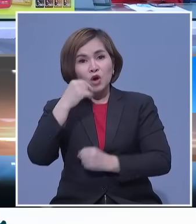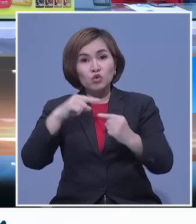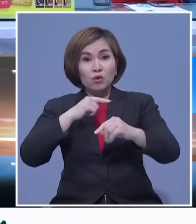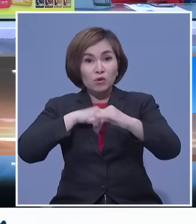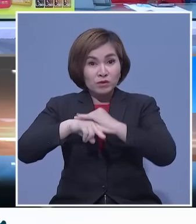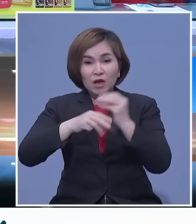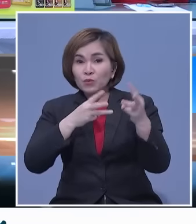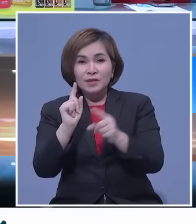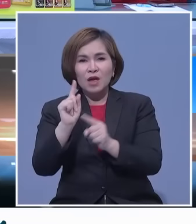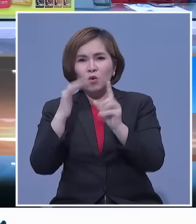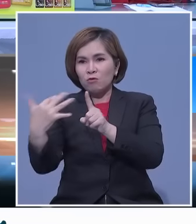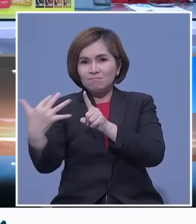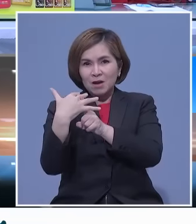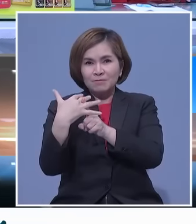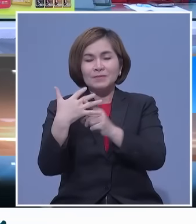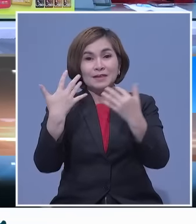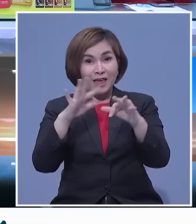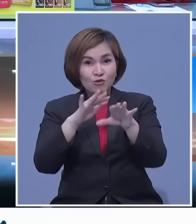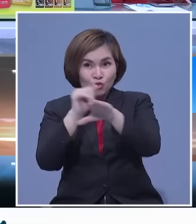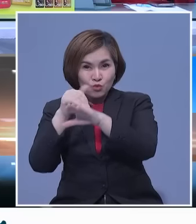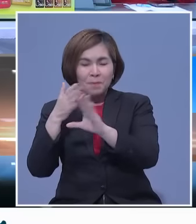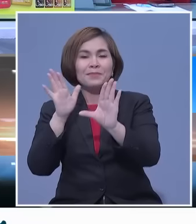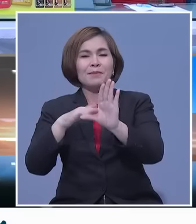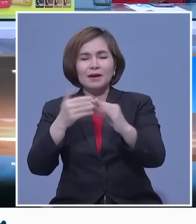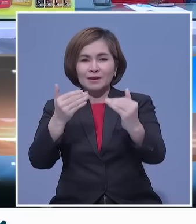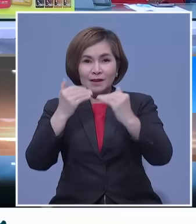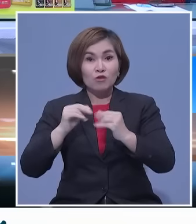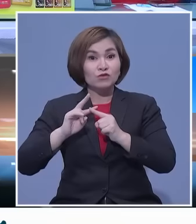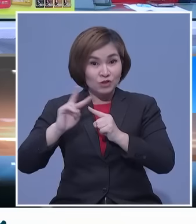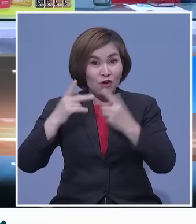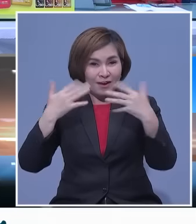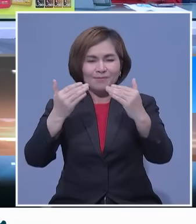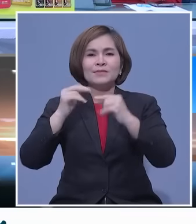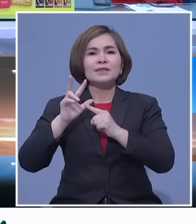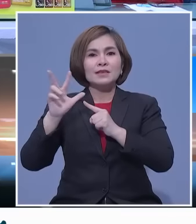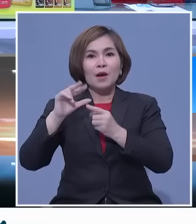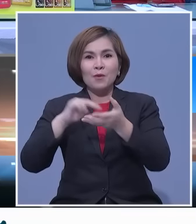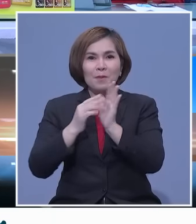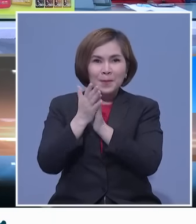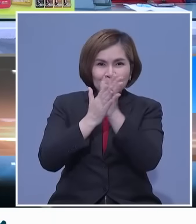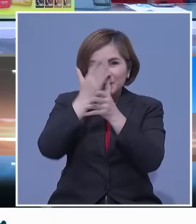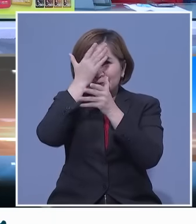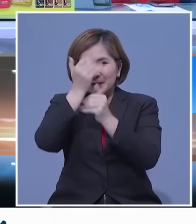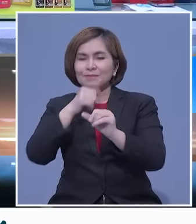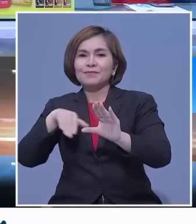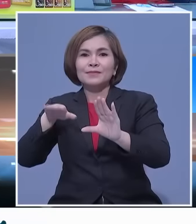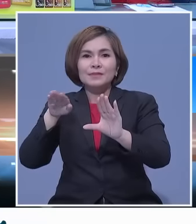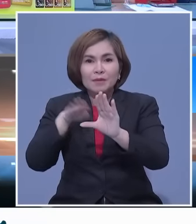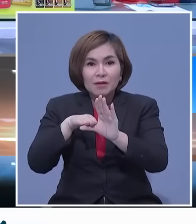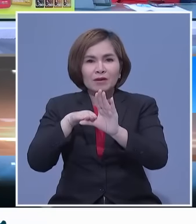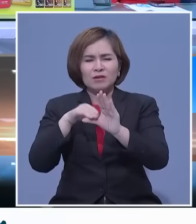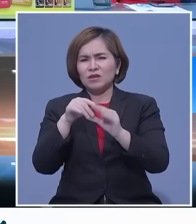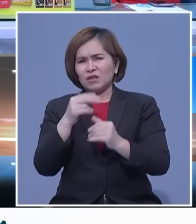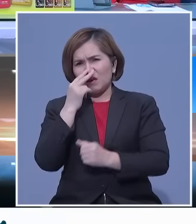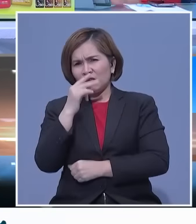ผู้บริโภคก็เริ่มมาขั้นตอนที่ 2ทีนี้ขั้นตอนที่ 3ตกเป็นเหยื่อแล้วสิต้องมีโค้ชมเออพอเราเริ่มอ่ะอุย